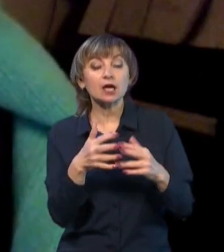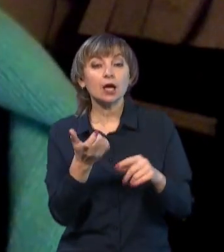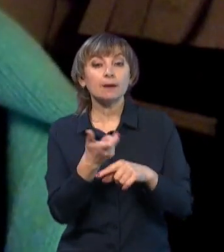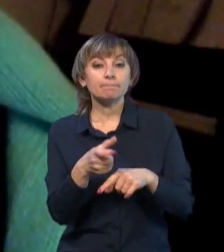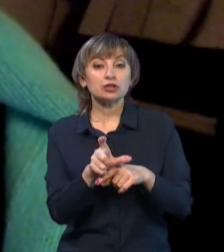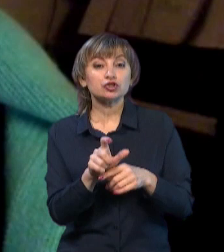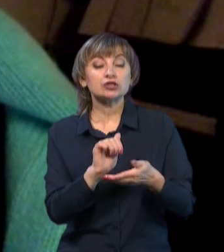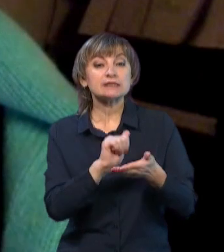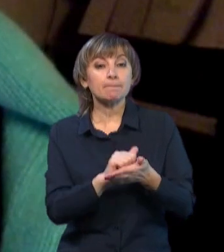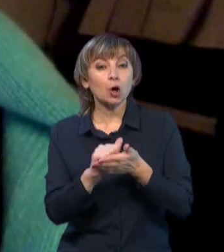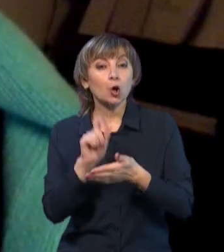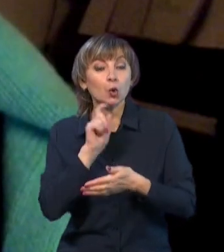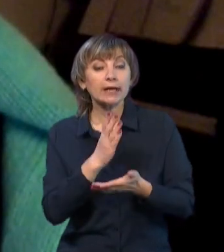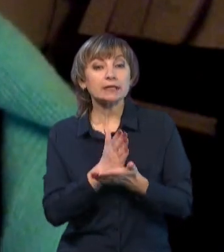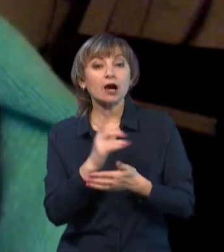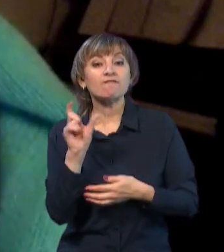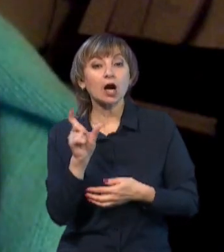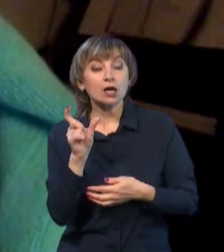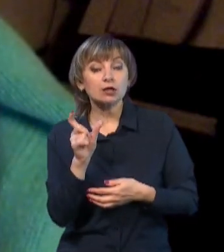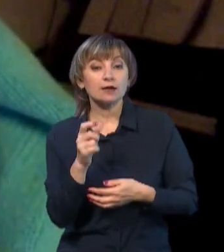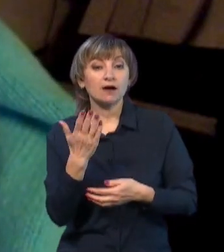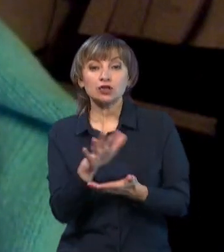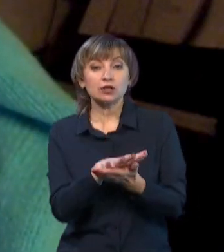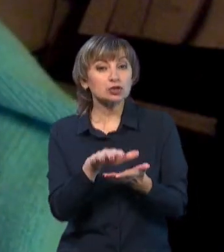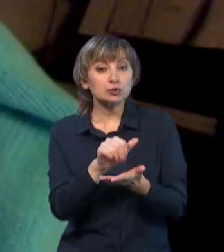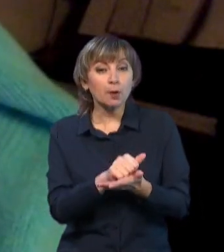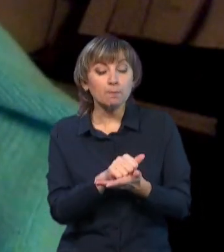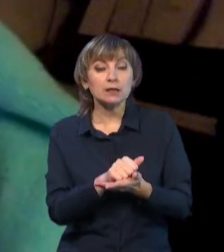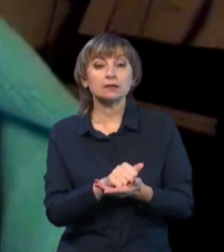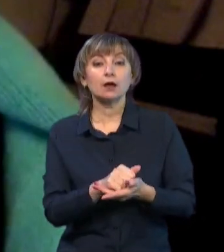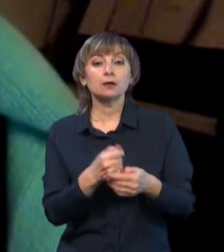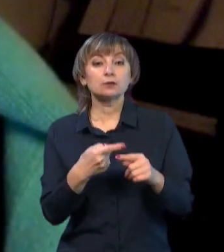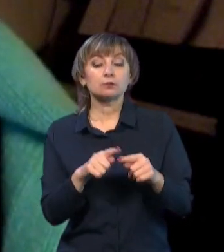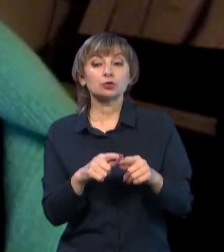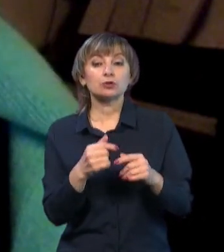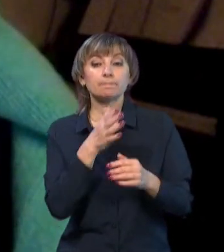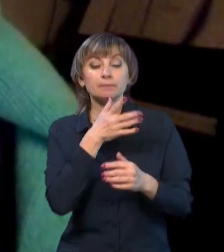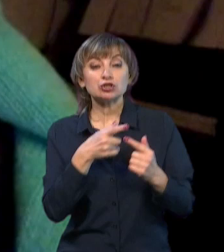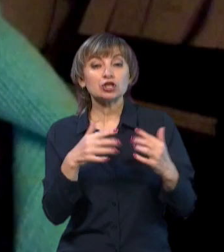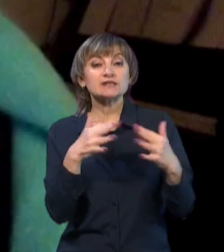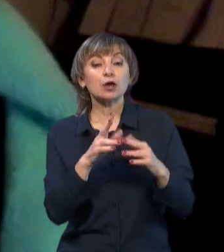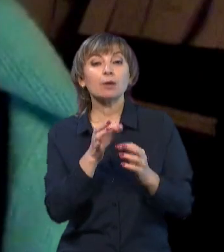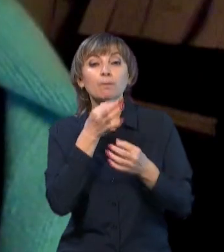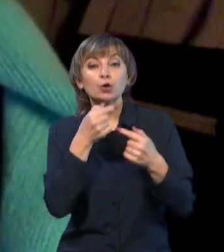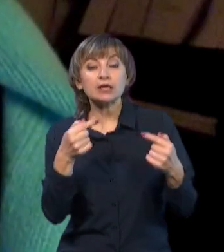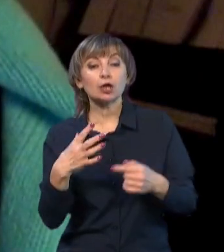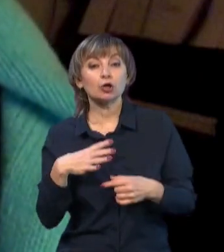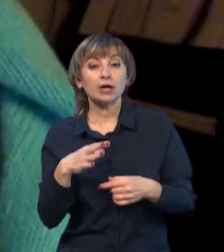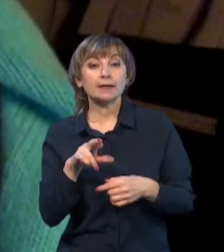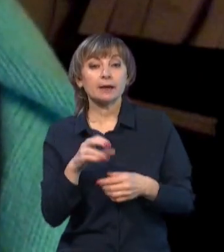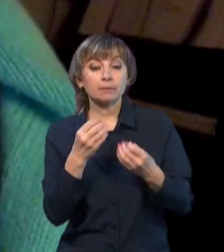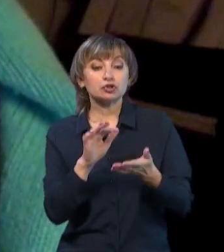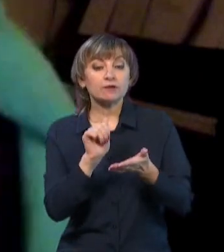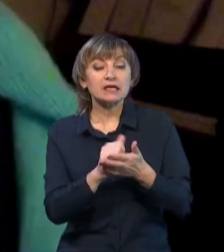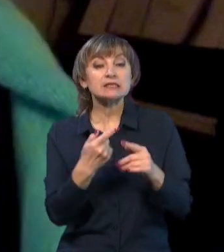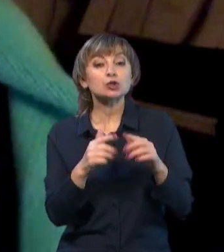більшість типографій українських знаходяться в Харкові, і вони розбомблені, так? Тому в час війни будь-які очікування. Я просто видала цю книжку, бо